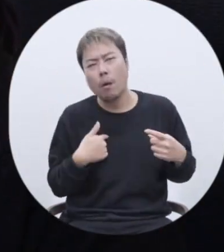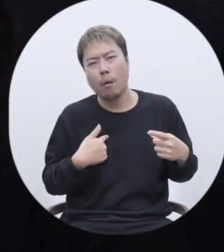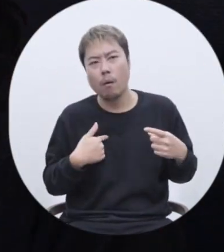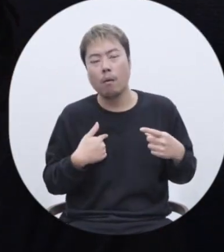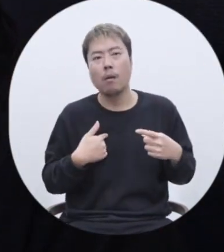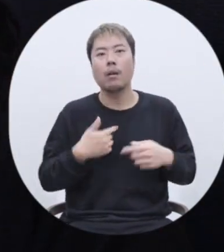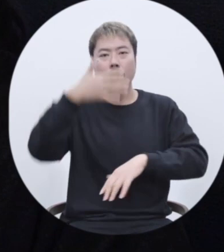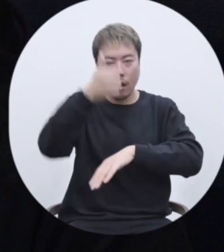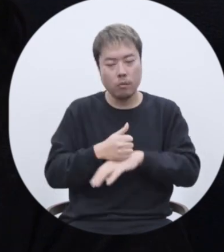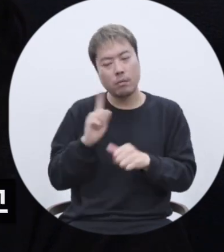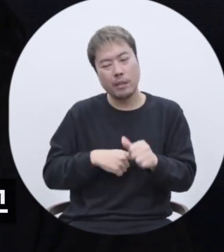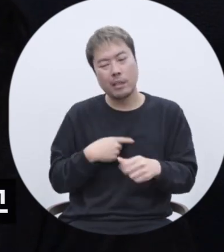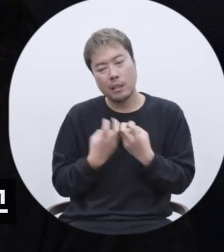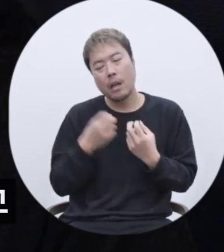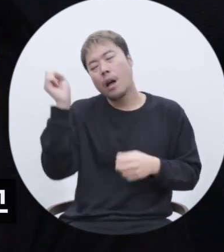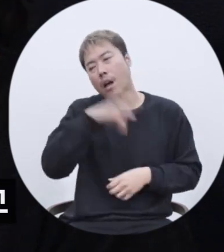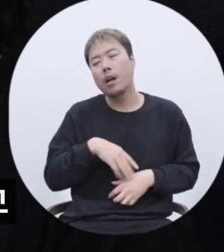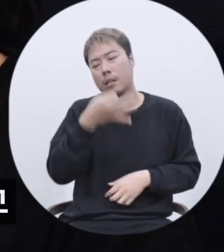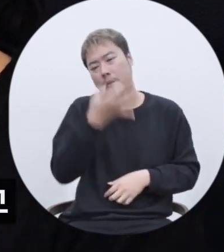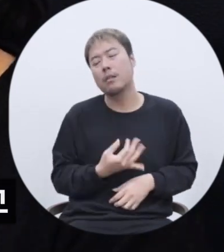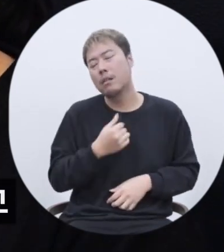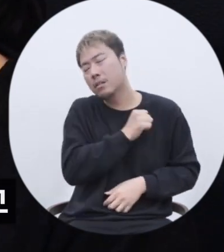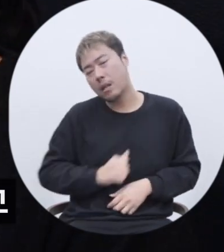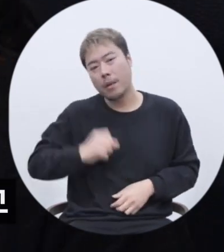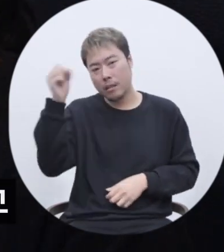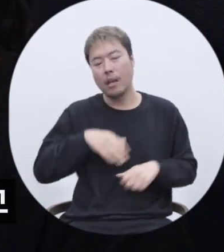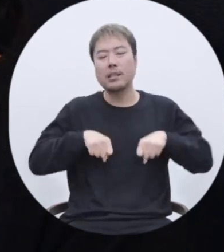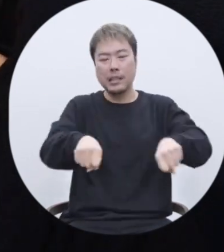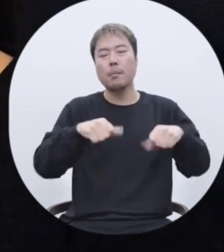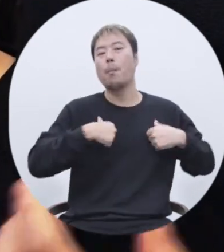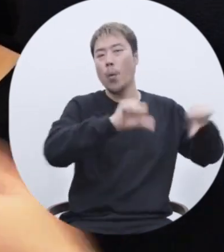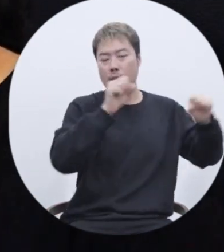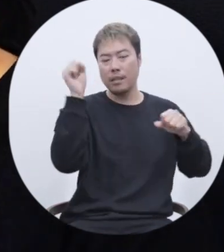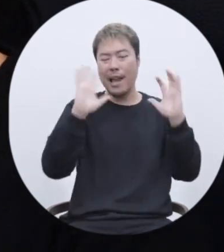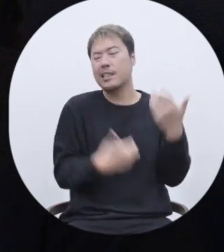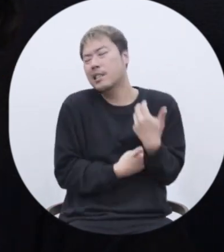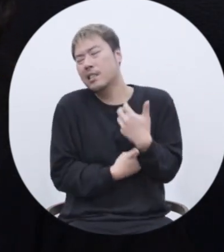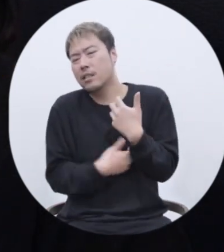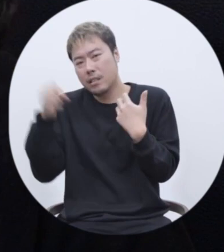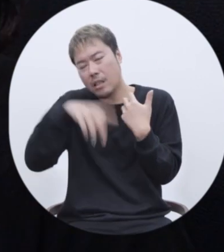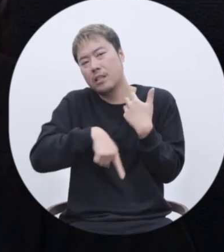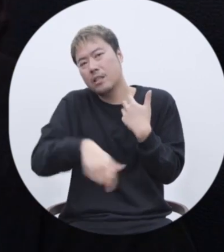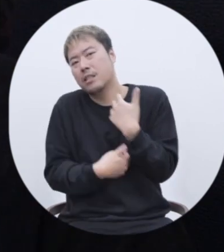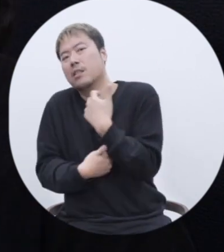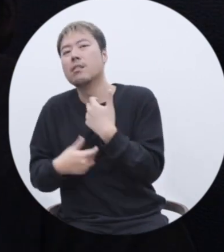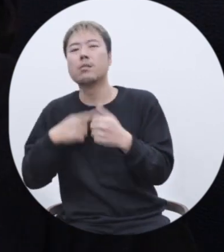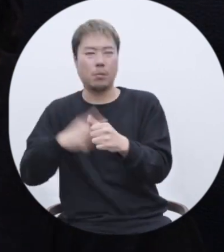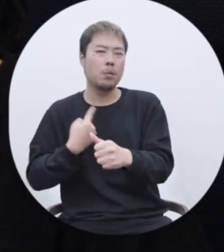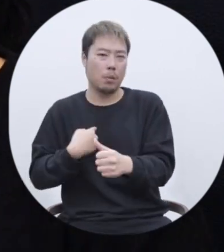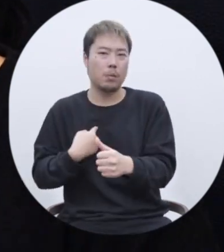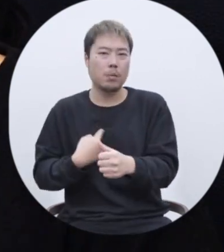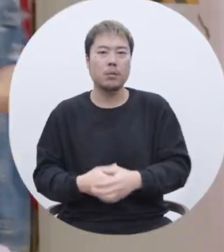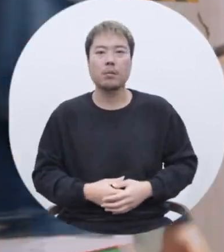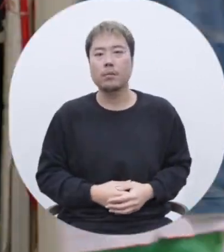멘탈이 나가고. 그래서 나중에는 좀 힘들어도 차라리 유모차를 안 갖고 가고 그냥 애 안고 그냥 가기도 했었던 것 같아요. 힘들어도.